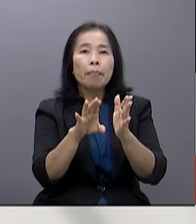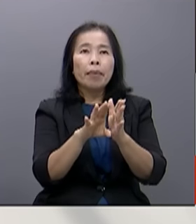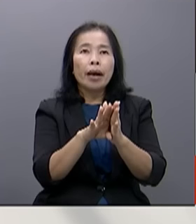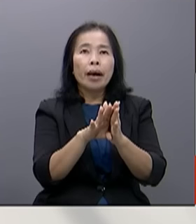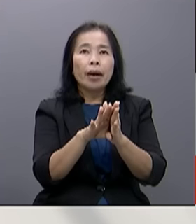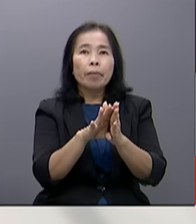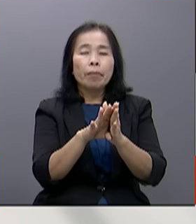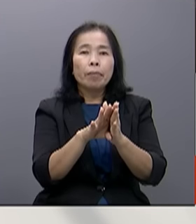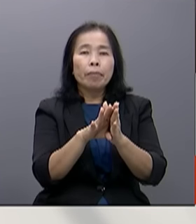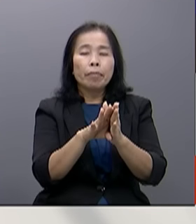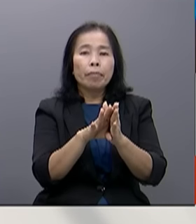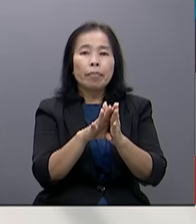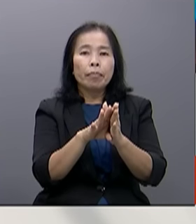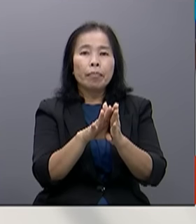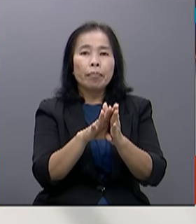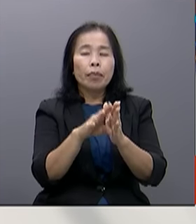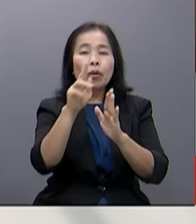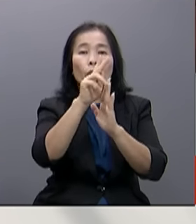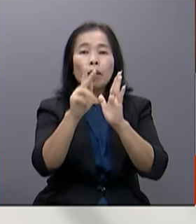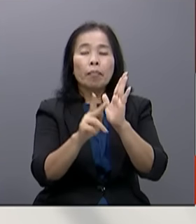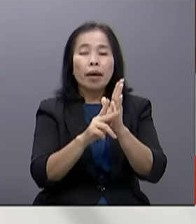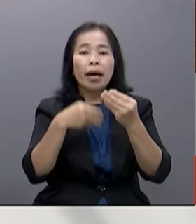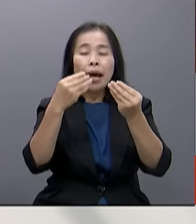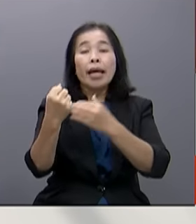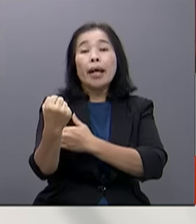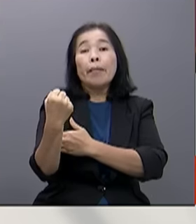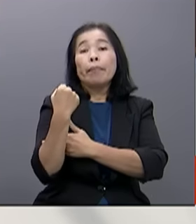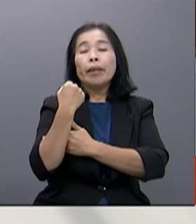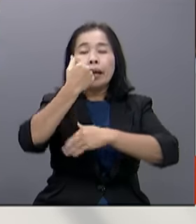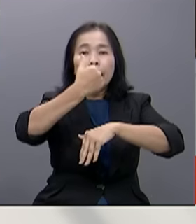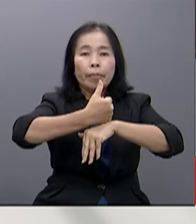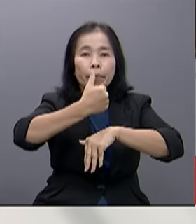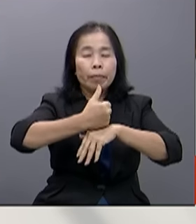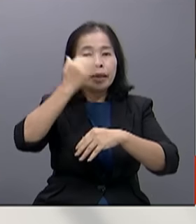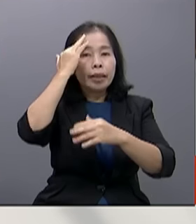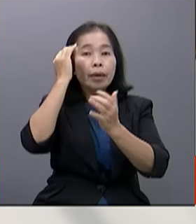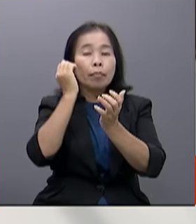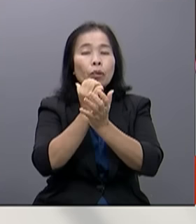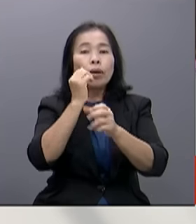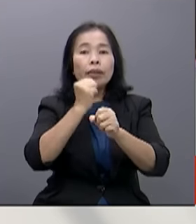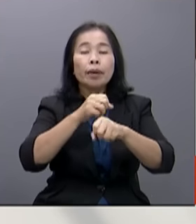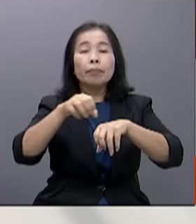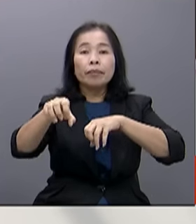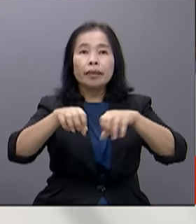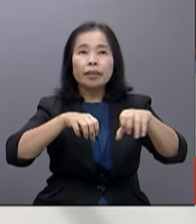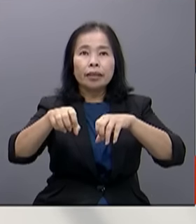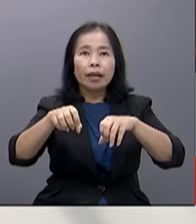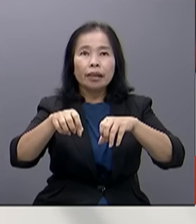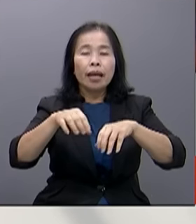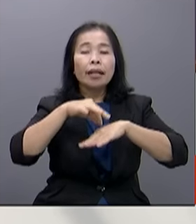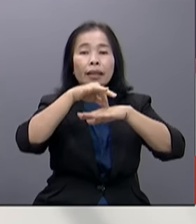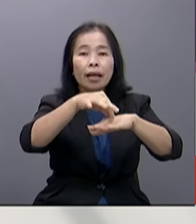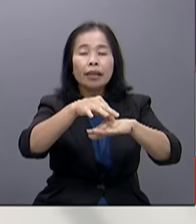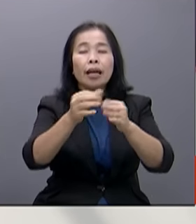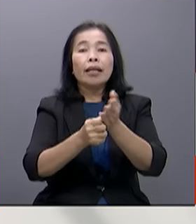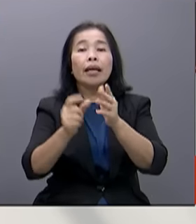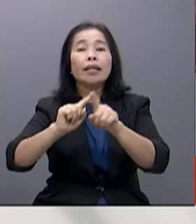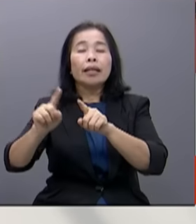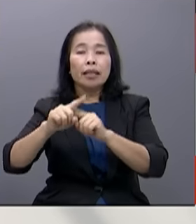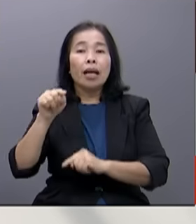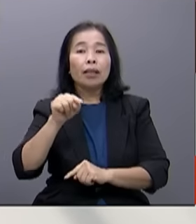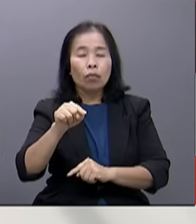ายที่ให้อำนาจกตร.ดำเนินการเกี่ยวกับเรื่องการจัดการแก้ไขคำสั่ง ก็อยากจะเรียนข้อเท็จจริ